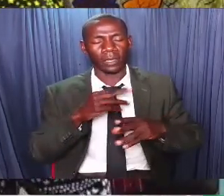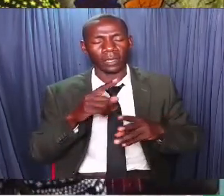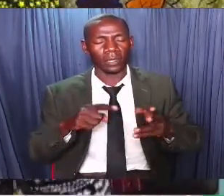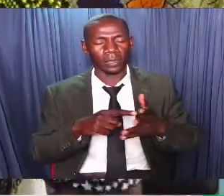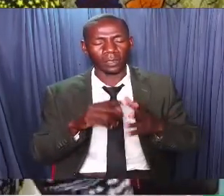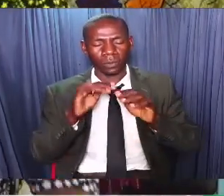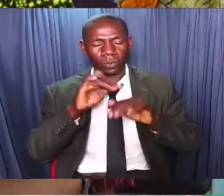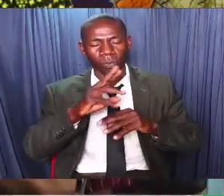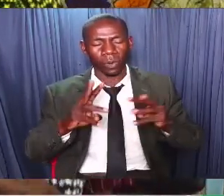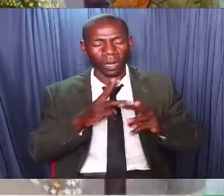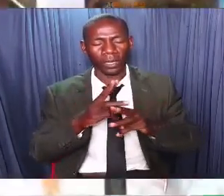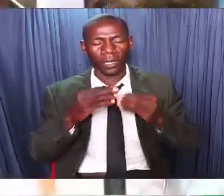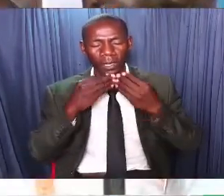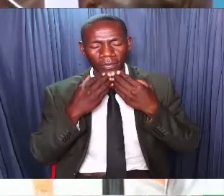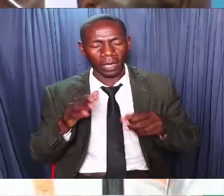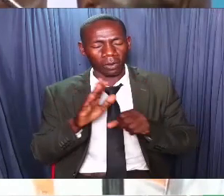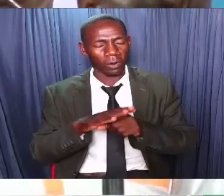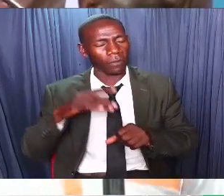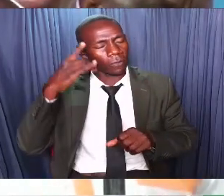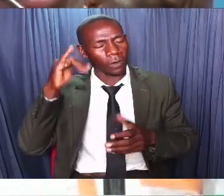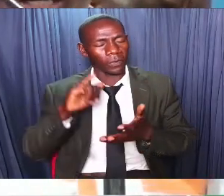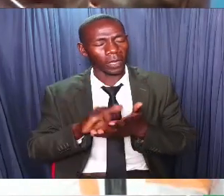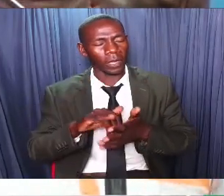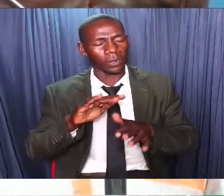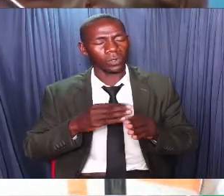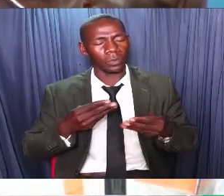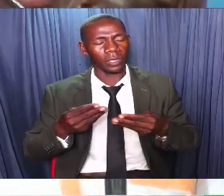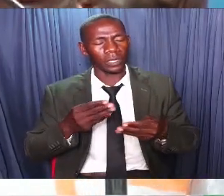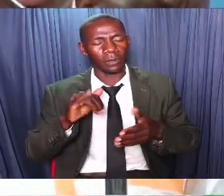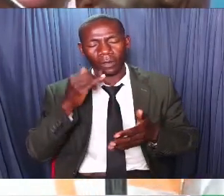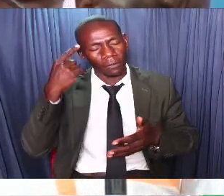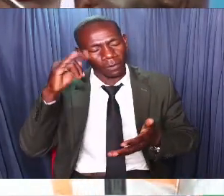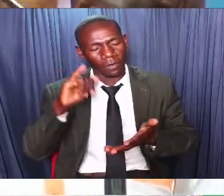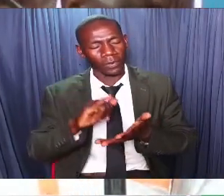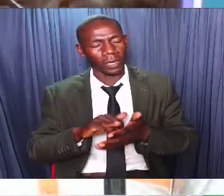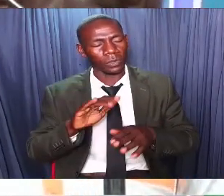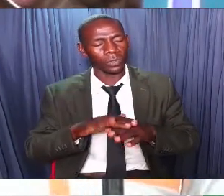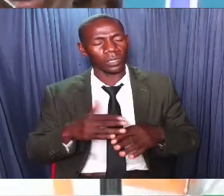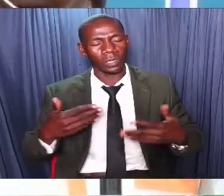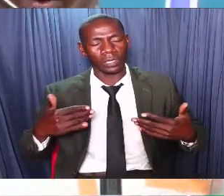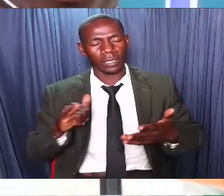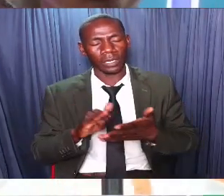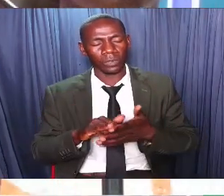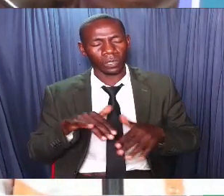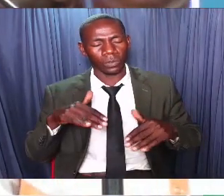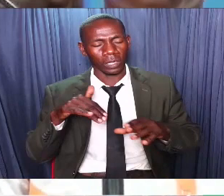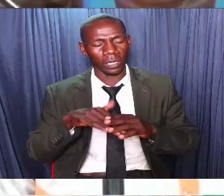Waone kufanikiwa kwa biashara zao. Huko ni kuzikwa Bwana. Asante Baba kutenda kutimiza.